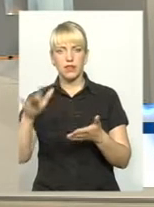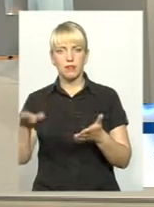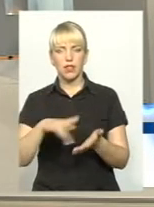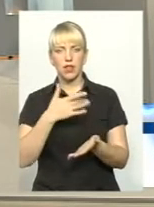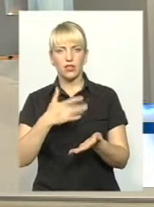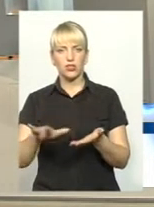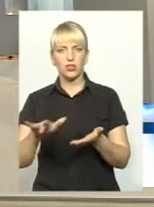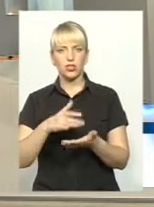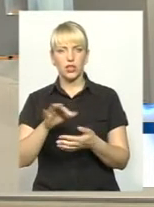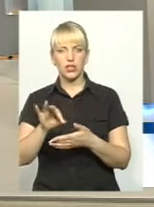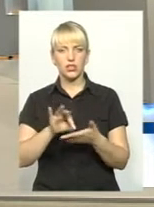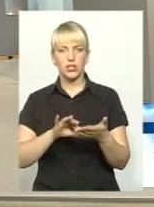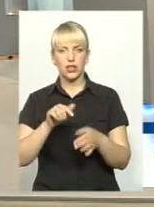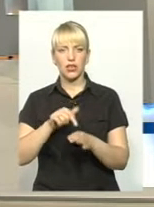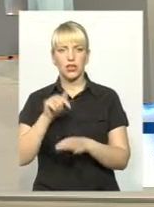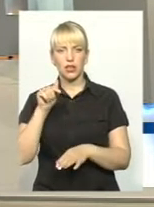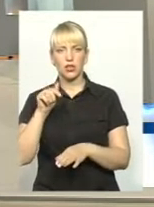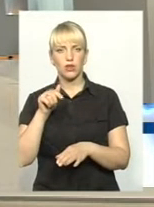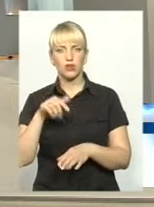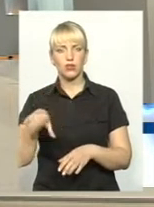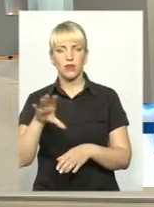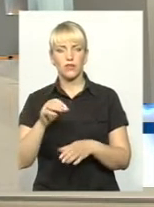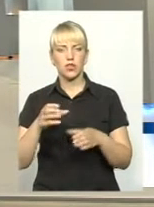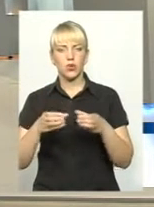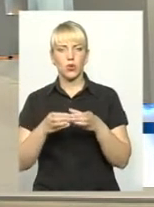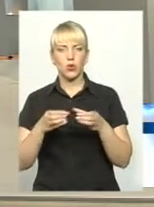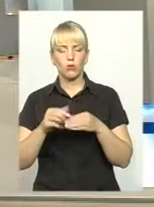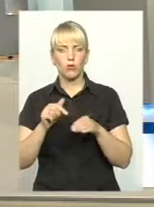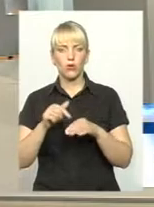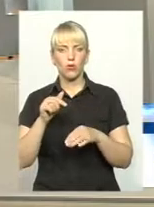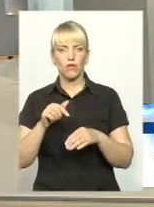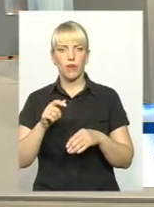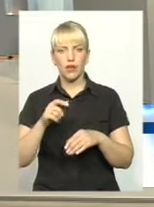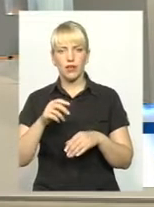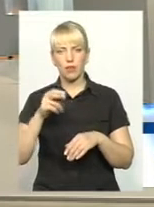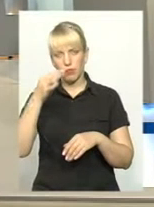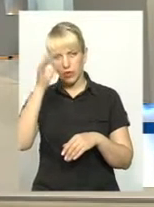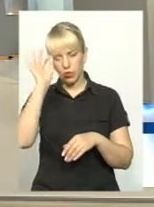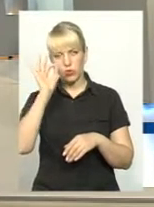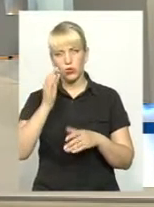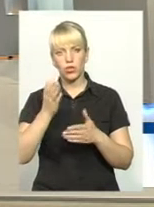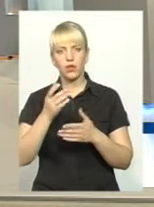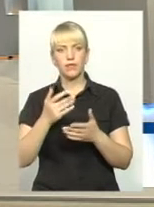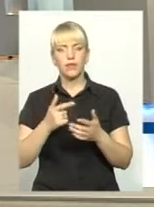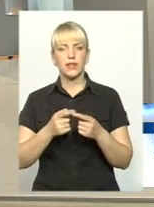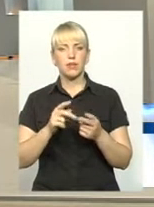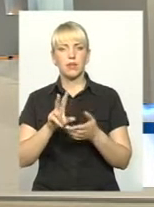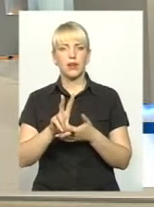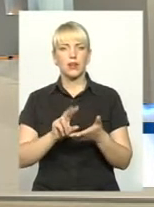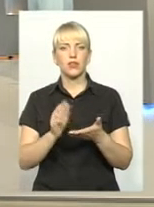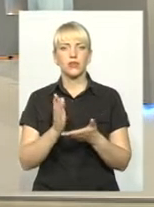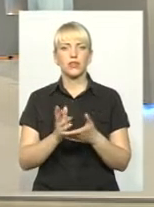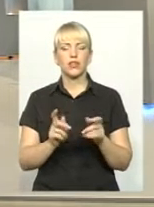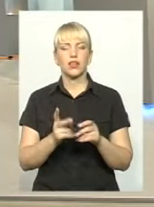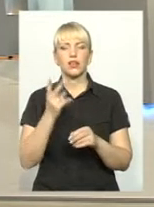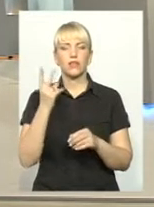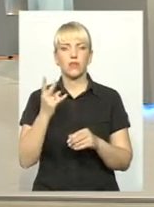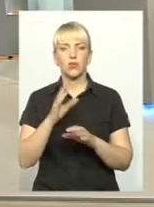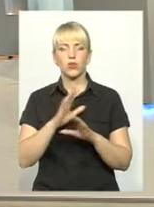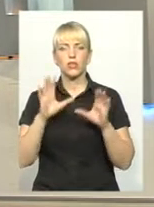чином миттєво реагуються всі групи реагування патрульної служби. Яскравим прикладом цього є розкриття двох незаконних